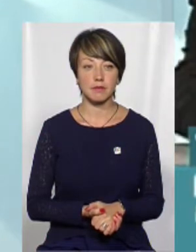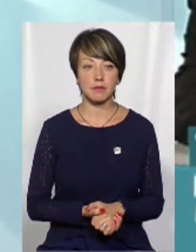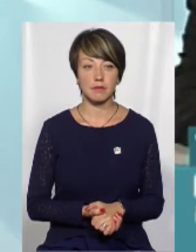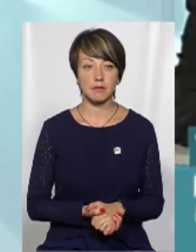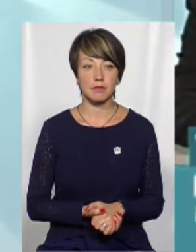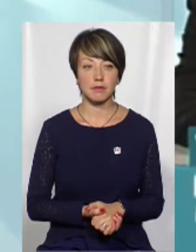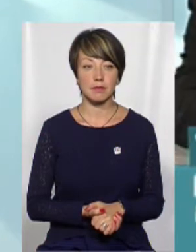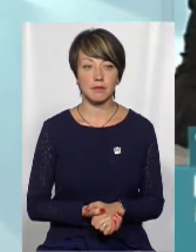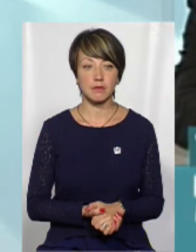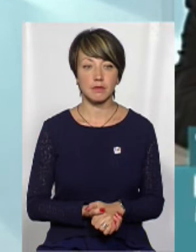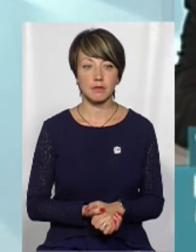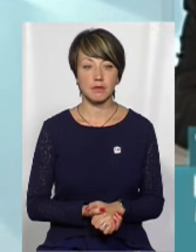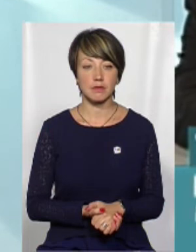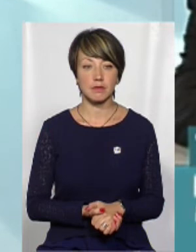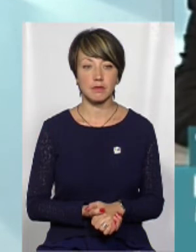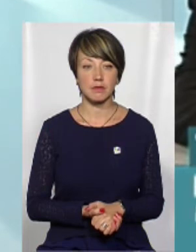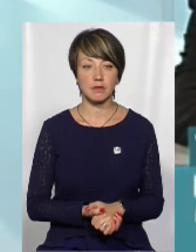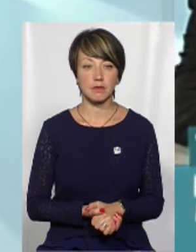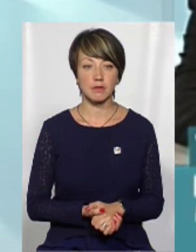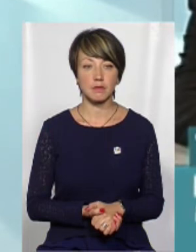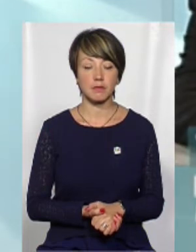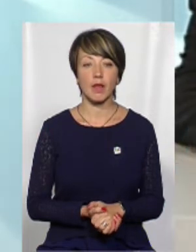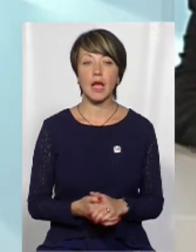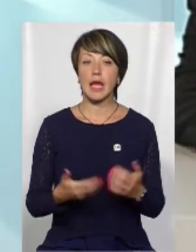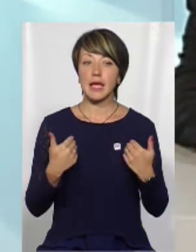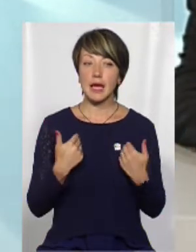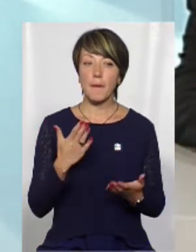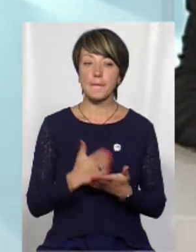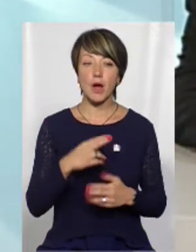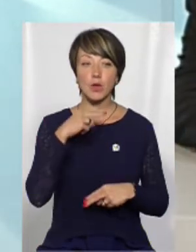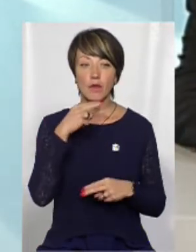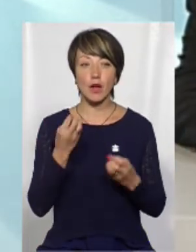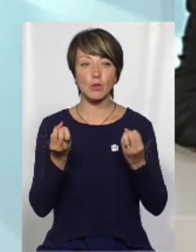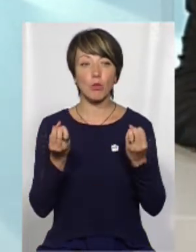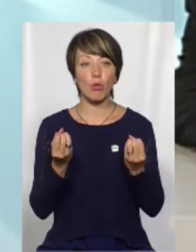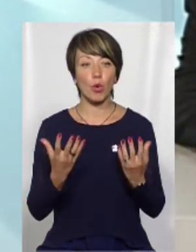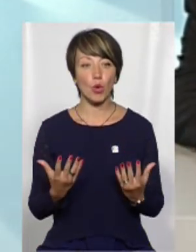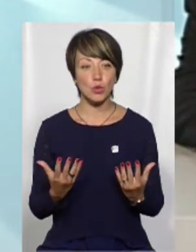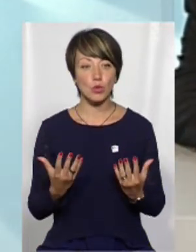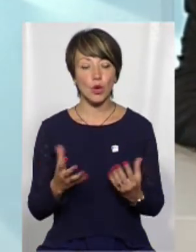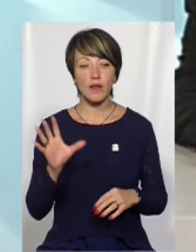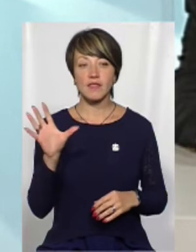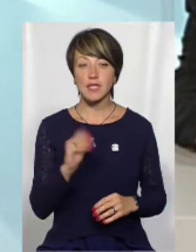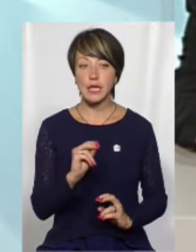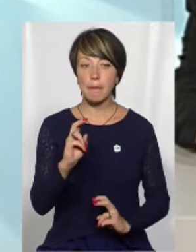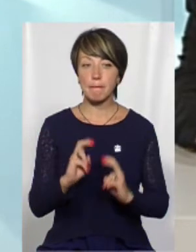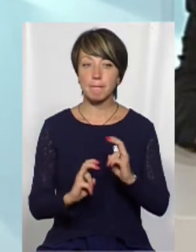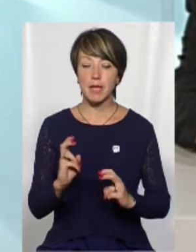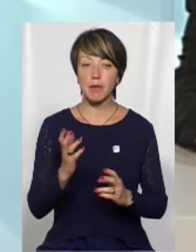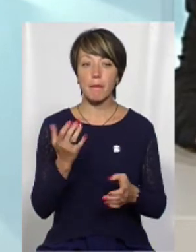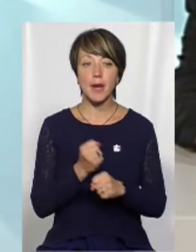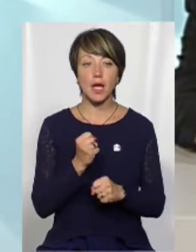Donc c'est des mini-entreprises. Маю на увазі, що просто всі підприємства,